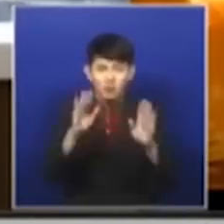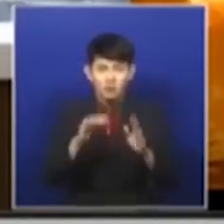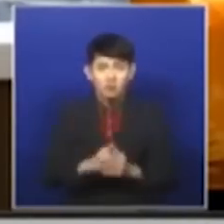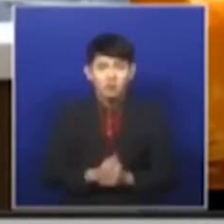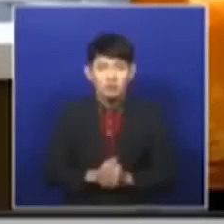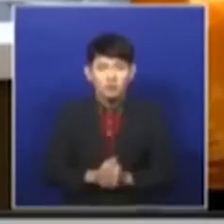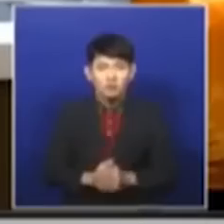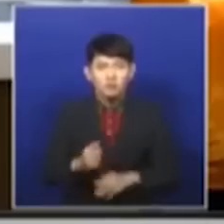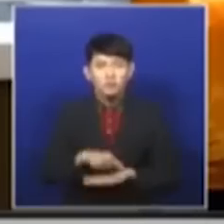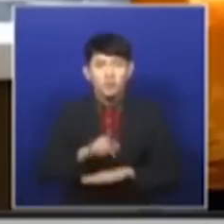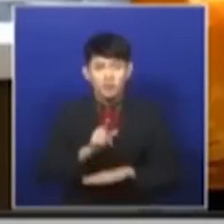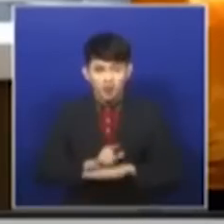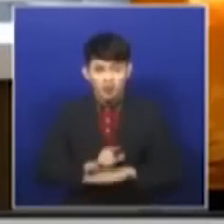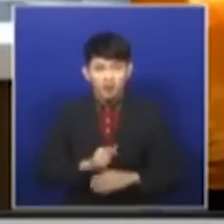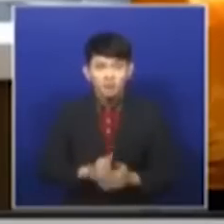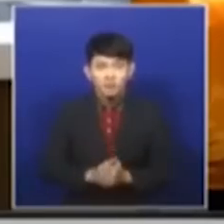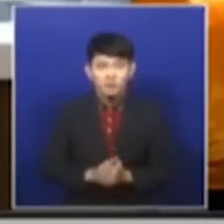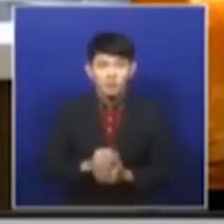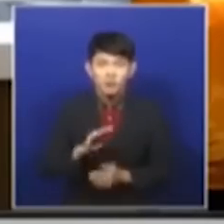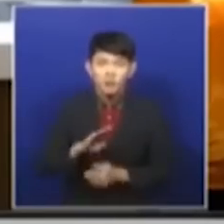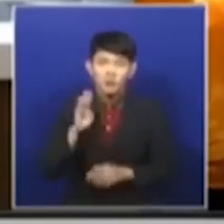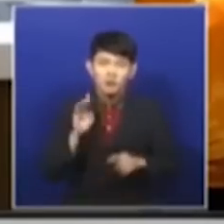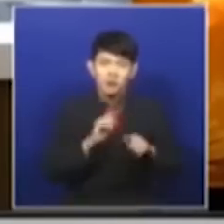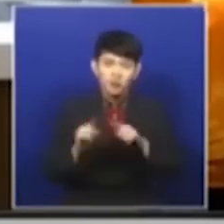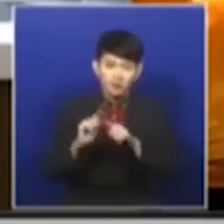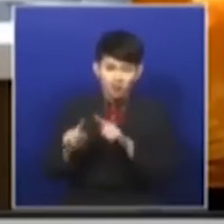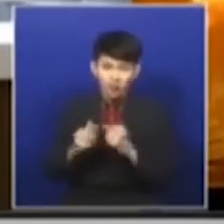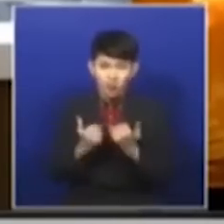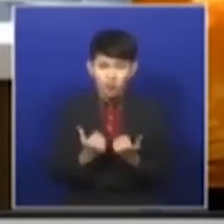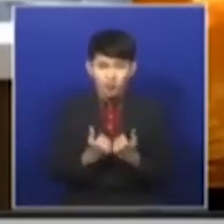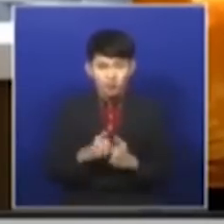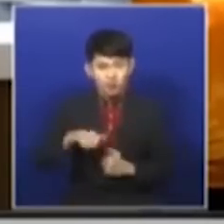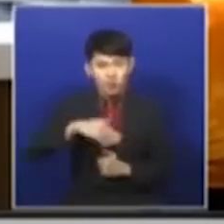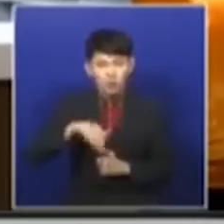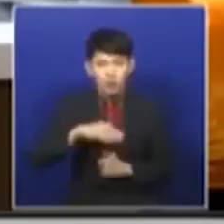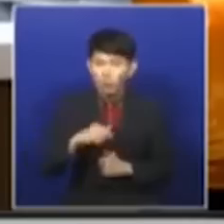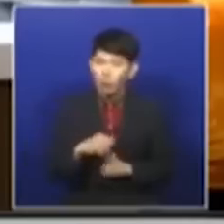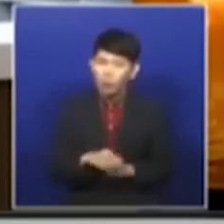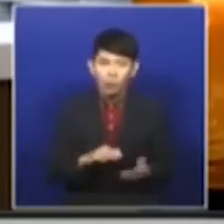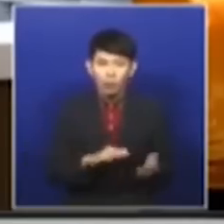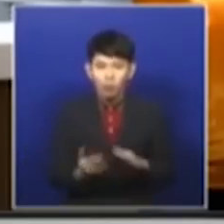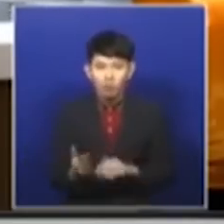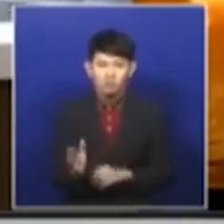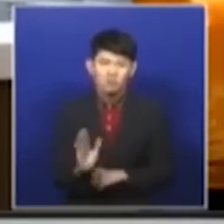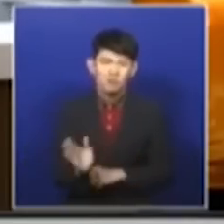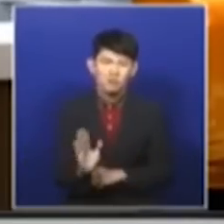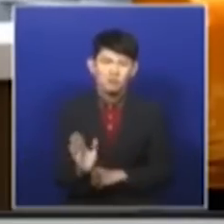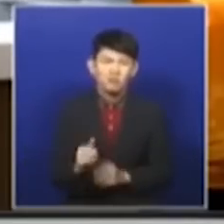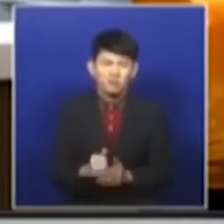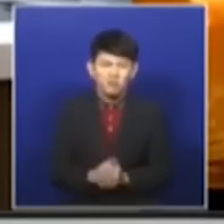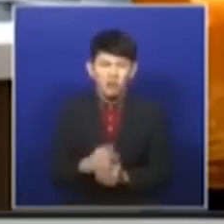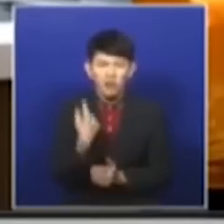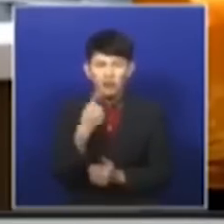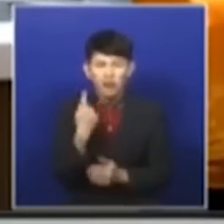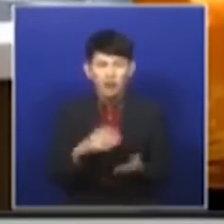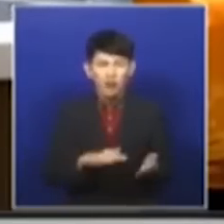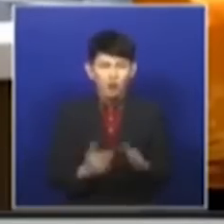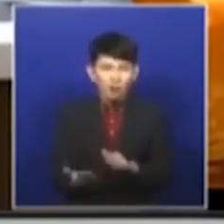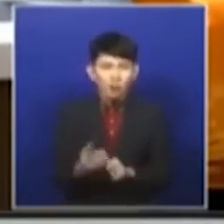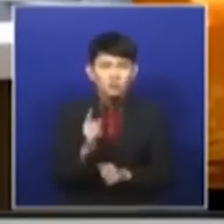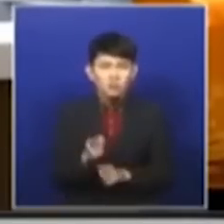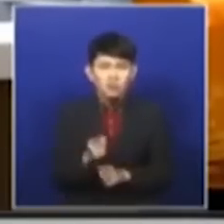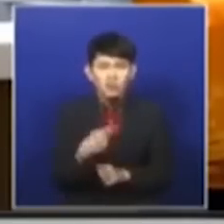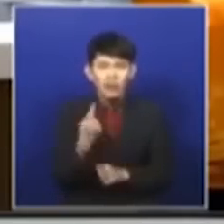ท่านประธานครับบริษัทใหญ่ๆเหล่านี้พวกเขาไม่ตายง่ายๆหรอครับคนที่กำลังจะตายจริง